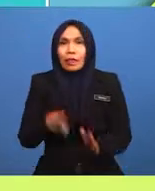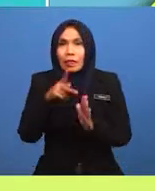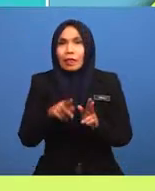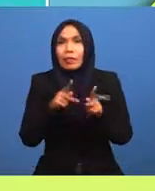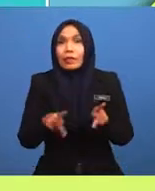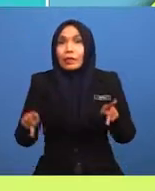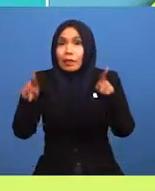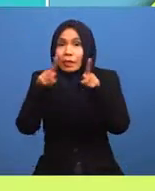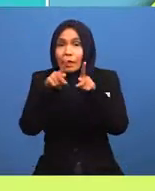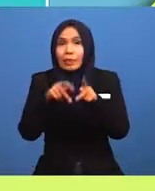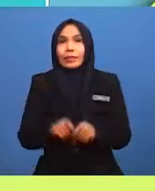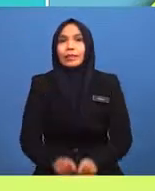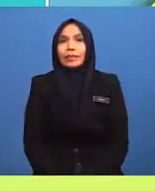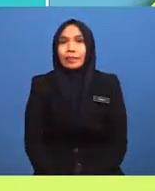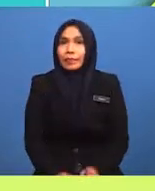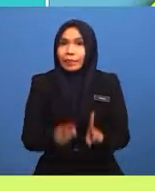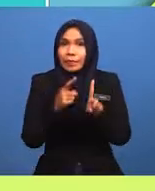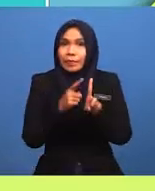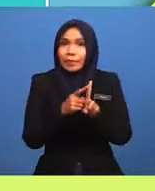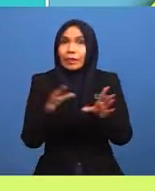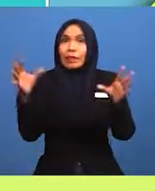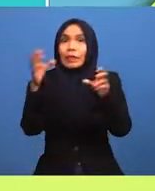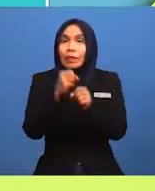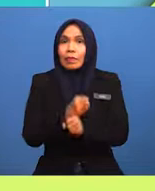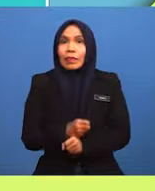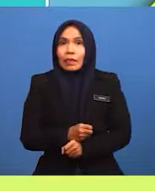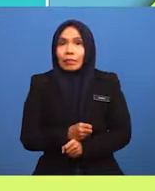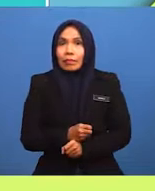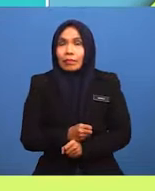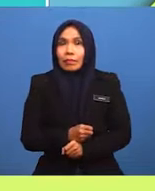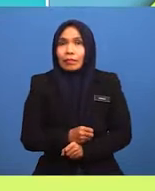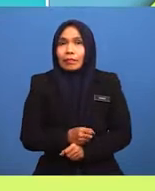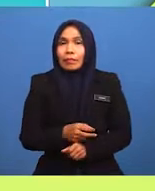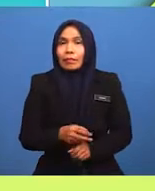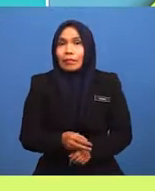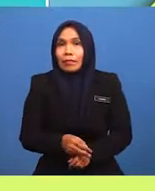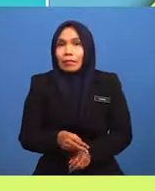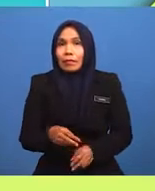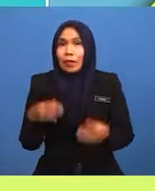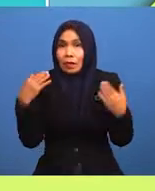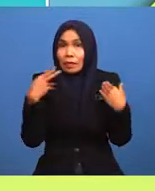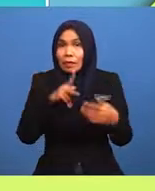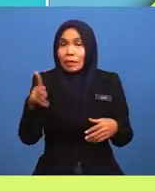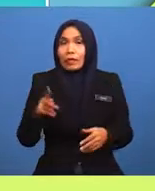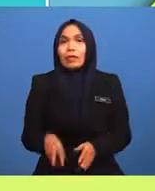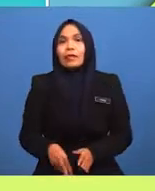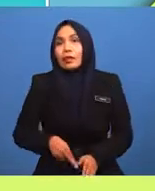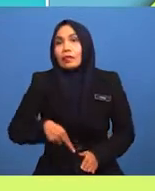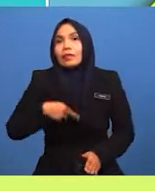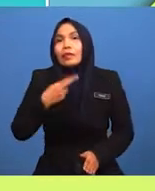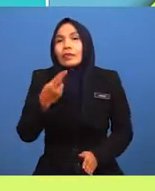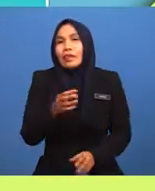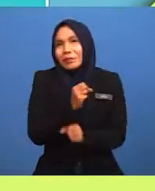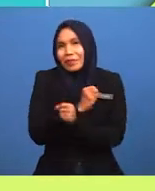dalam keluarga. Pertama, dapat mewujudkan perasaan sayang dan cinta